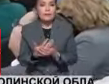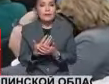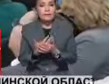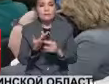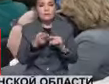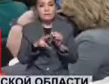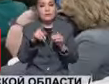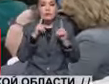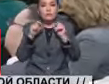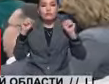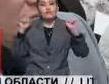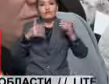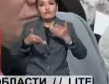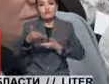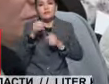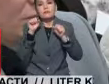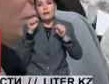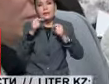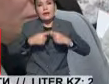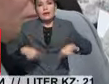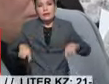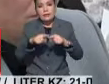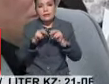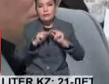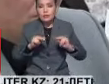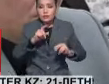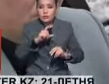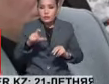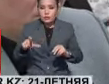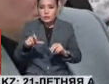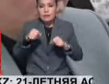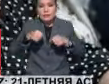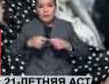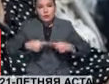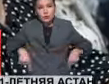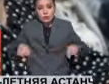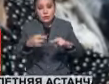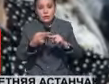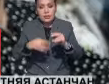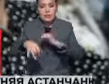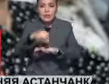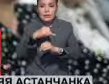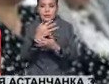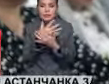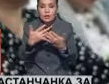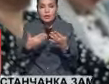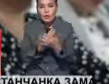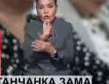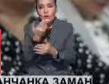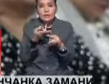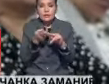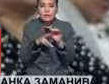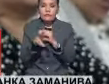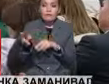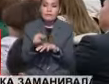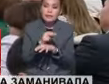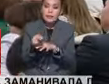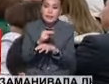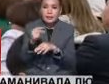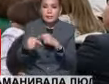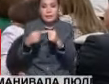участие директора школ, спортивных организаций, педагоги и правоохранительные органы. Они обсудили вопрос разработки новых подходов к воспитанию